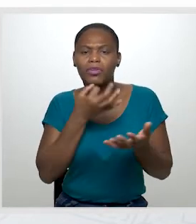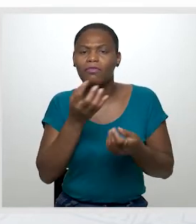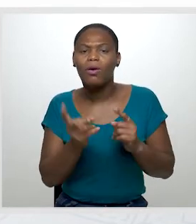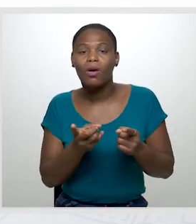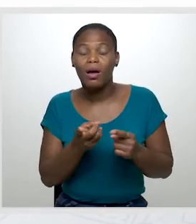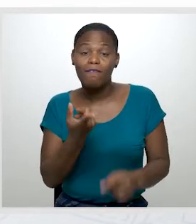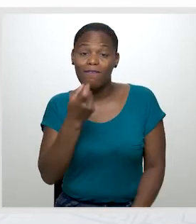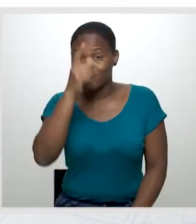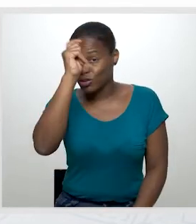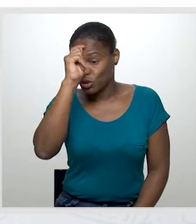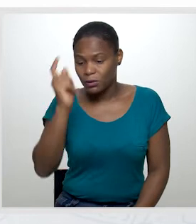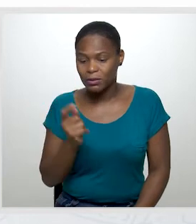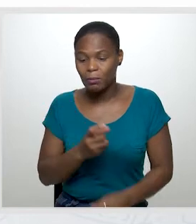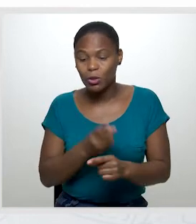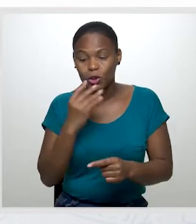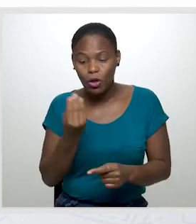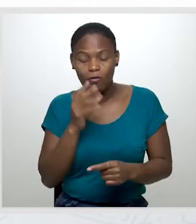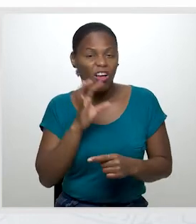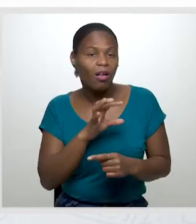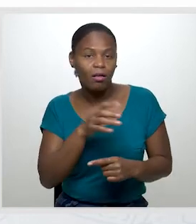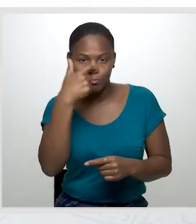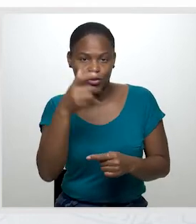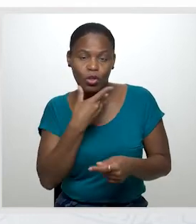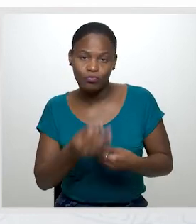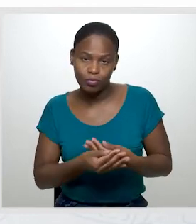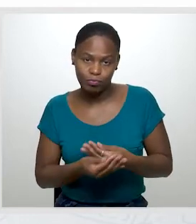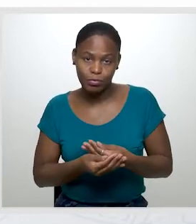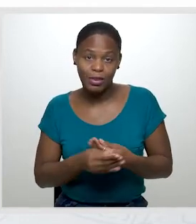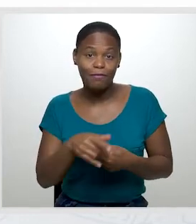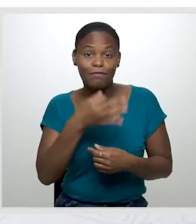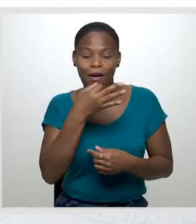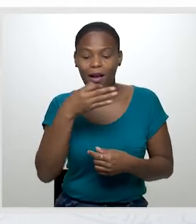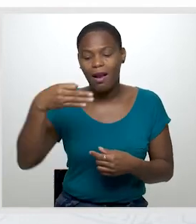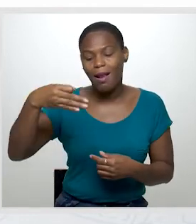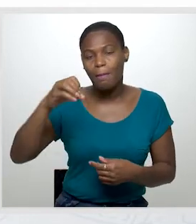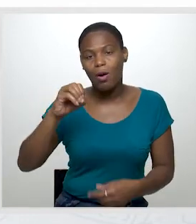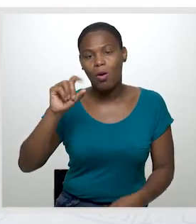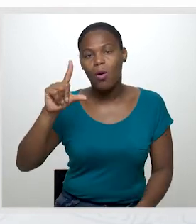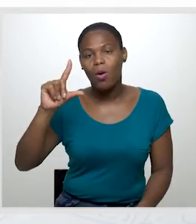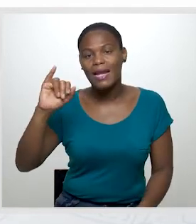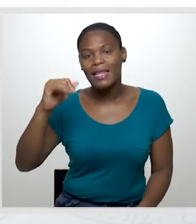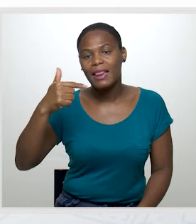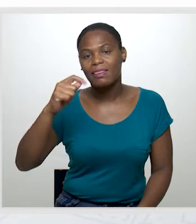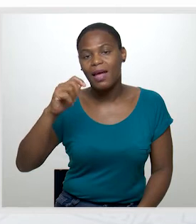Un manque de respect. Tu as raison. Alors c'est quoi? La politesse. Et c'est quelle phrase? C'est la